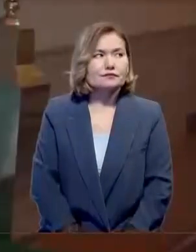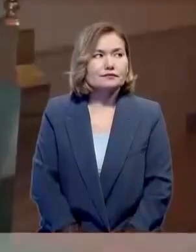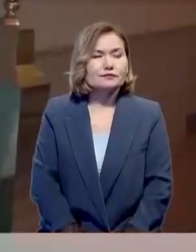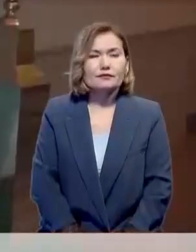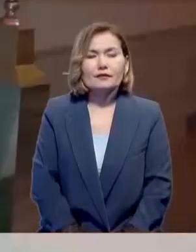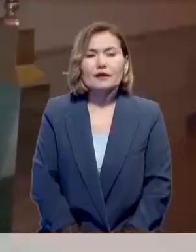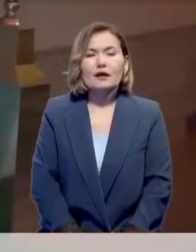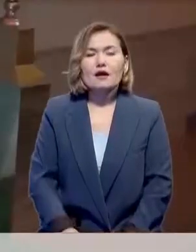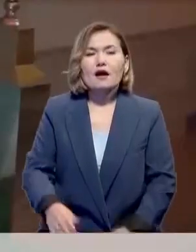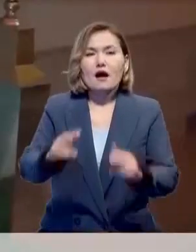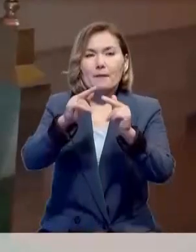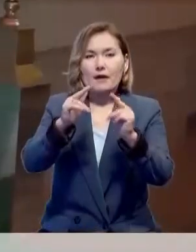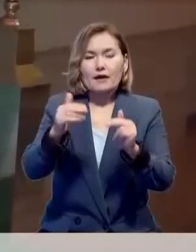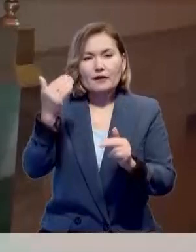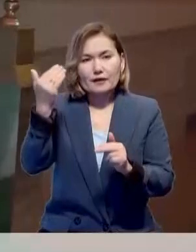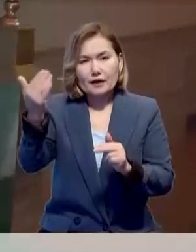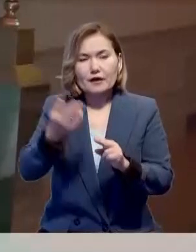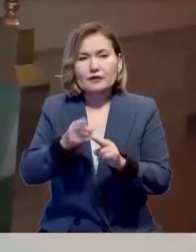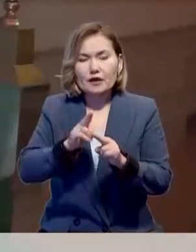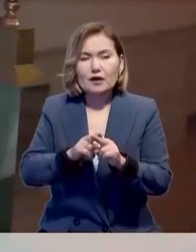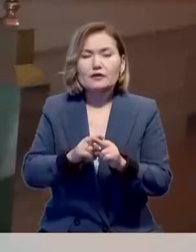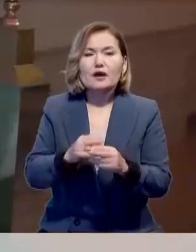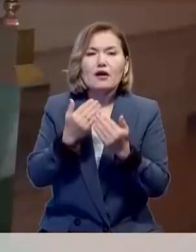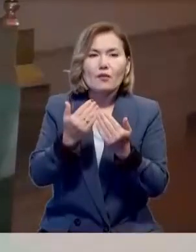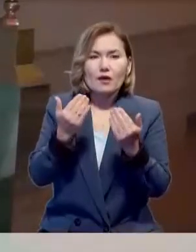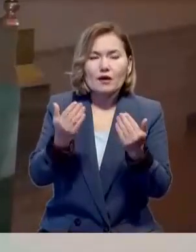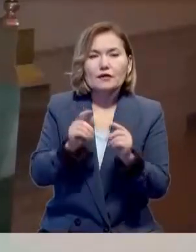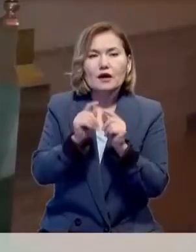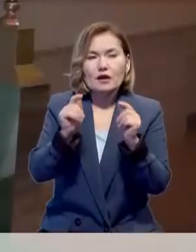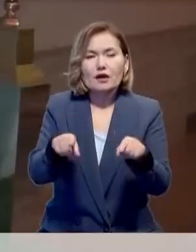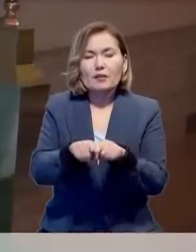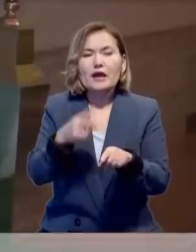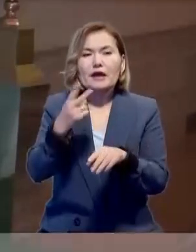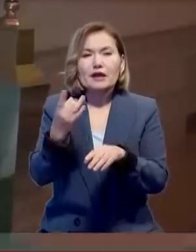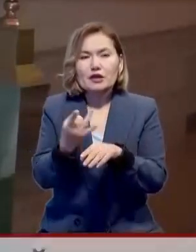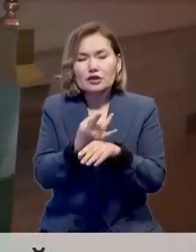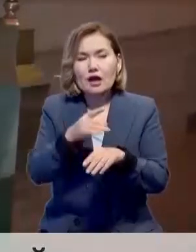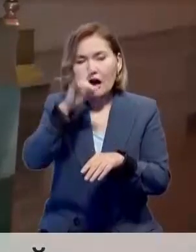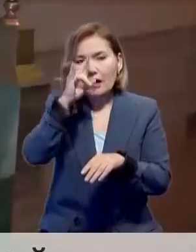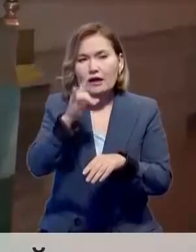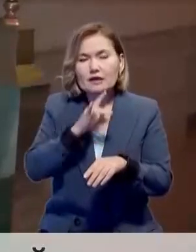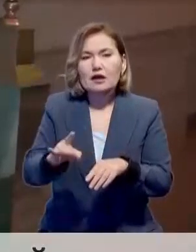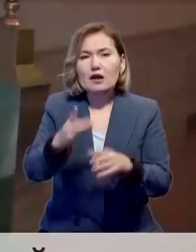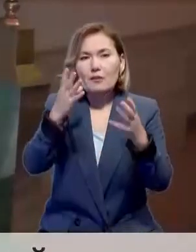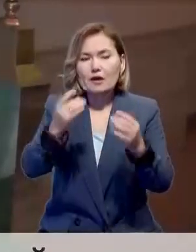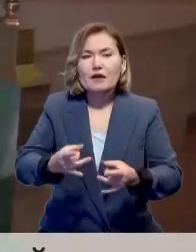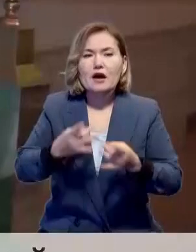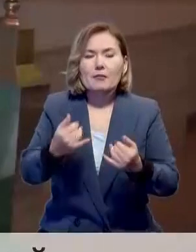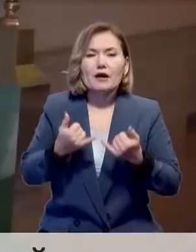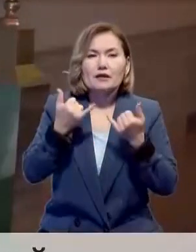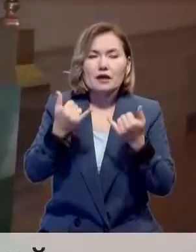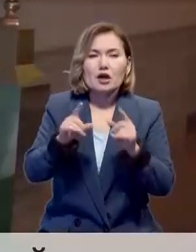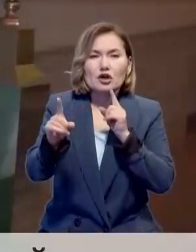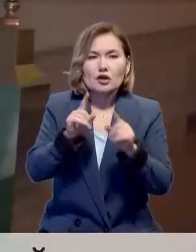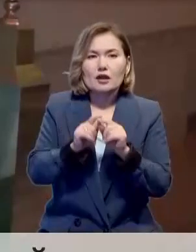Ақ үйдің іргесінде тұрған әйгілі Смитсонның өнер мұражайы мен Рендинг галереясында осымен екінші жыл Қазақстанның республика күніне орай салтанатты